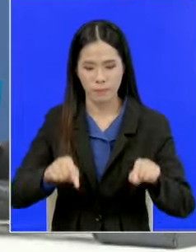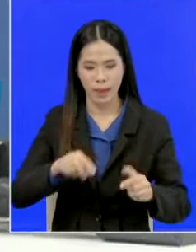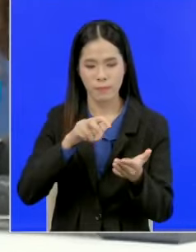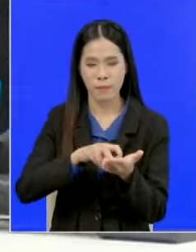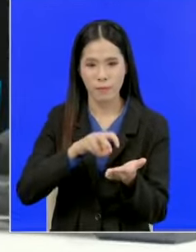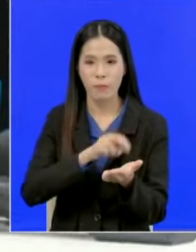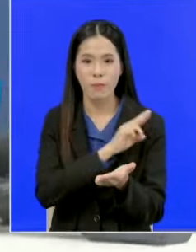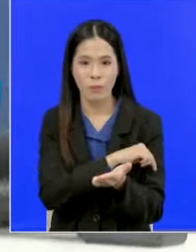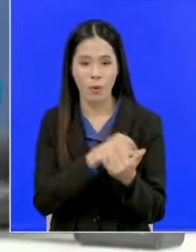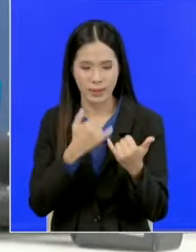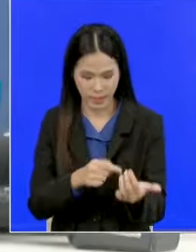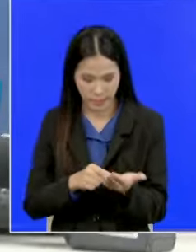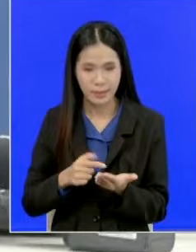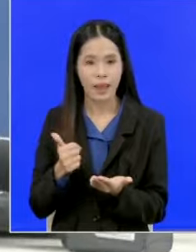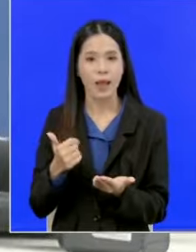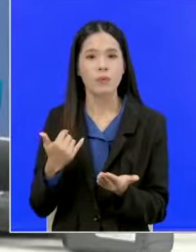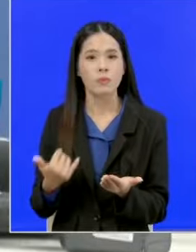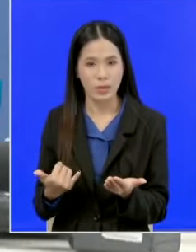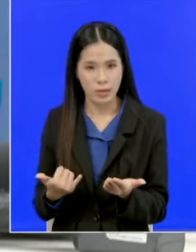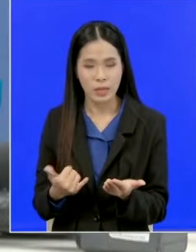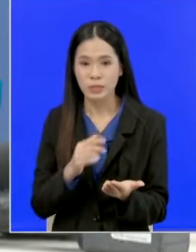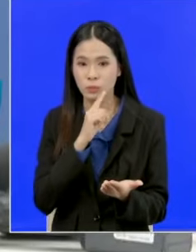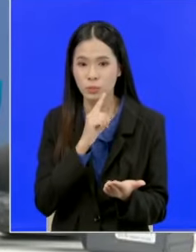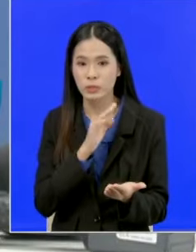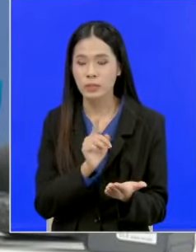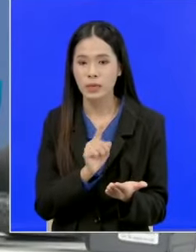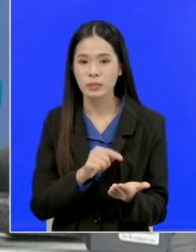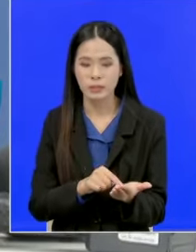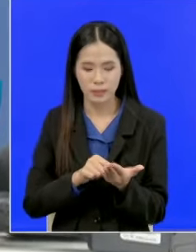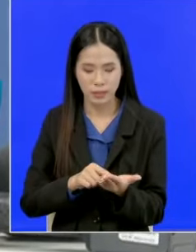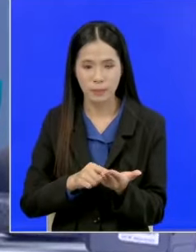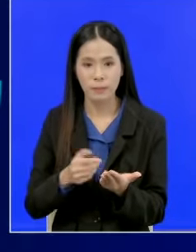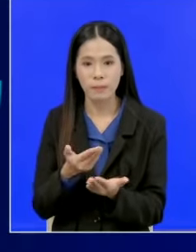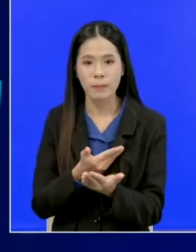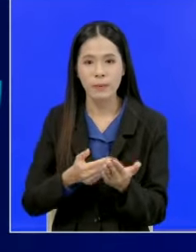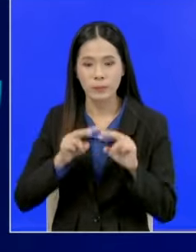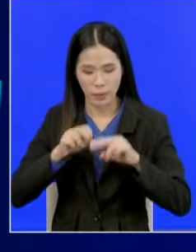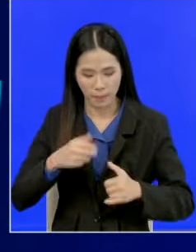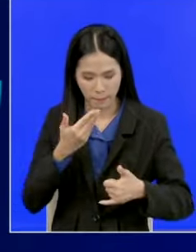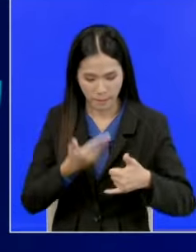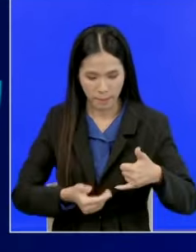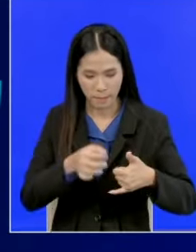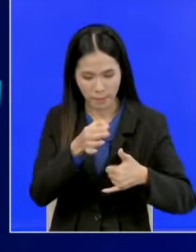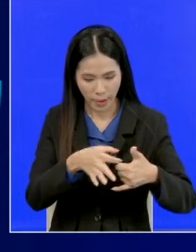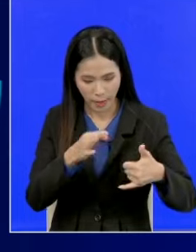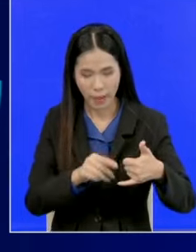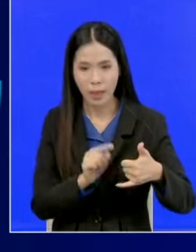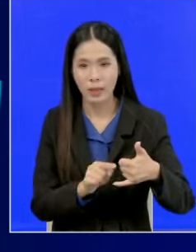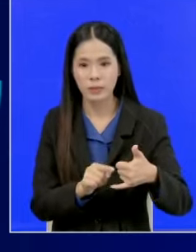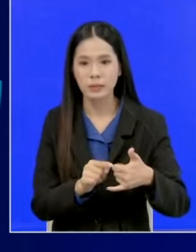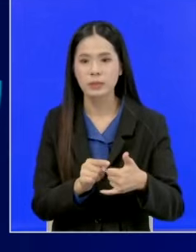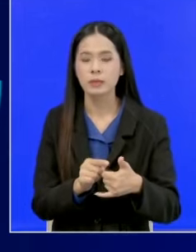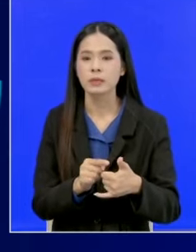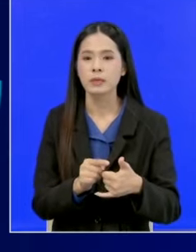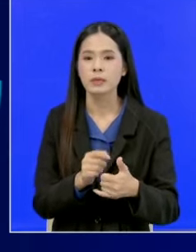ดแผลเพิ่งได้วันนี้สดๆเลยคือเบื้องต้นเนี่ยถ้าใดคือเราต้องพิจารณาตาม บาดแผลไง บาดแผลนะครับคือเราจะดำเนิน